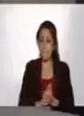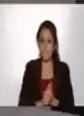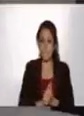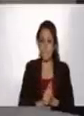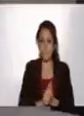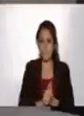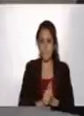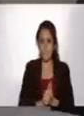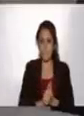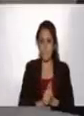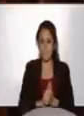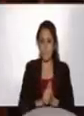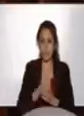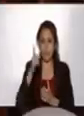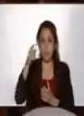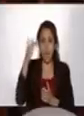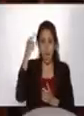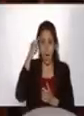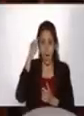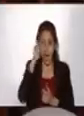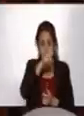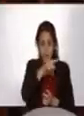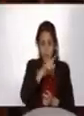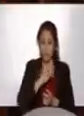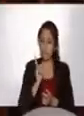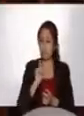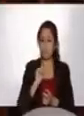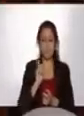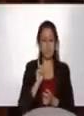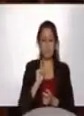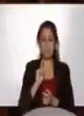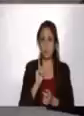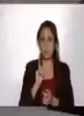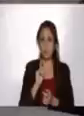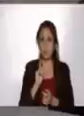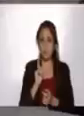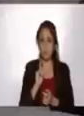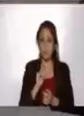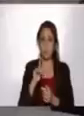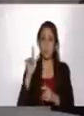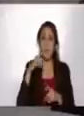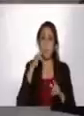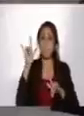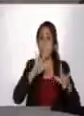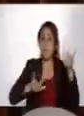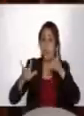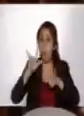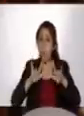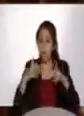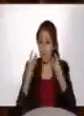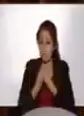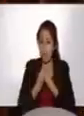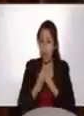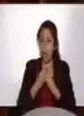ان هو ممكن يكون ورا الموضوع؟ احنا اليوم الثاني يعني في الفتره دي بيدور معاكوا؟ دور معانا. هو من ساعه ما